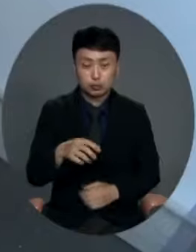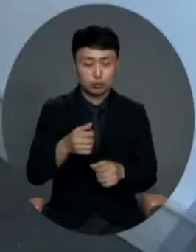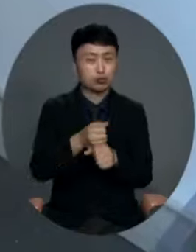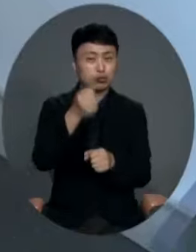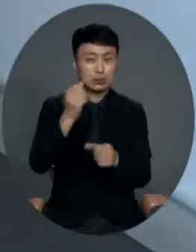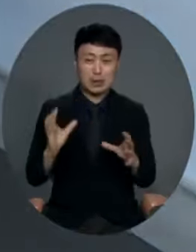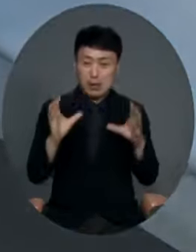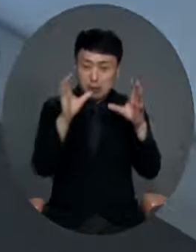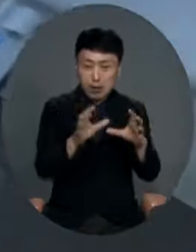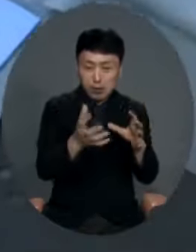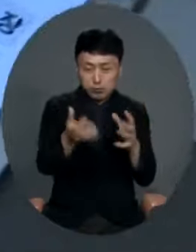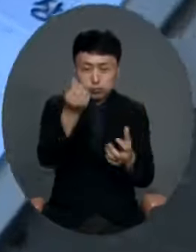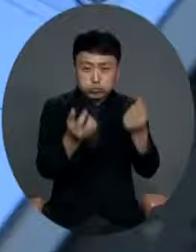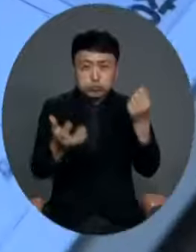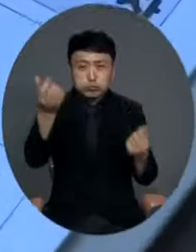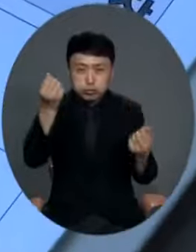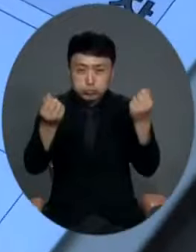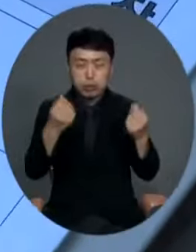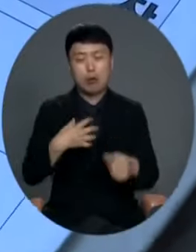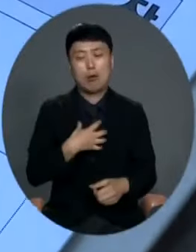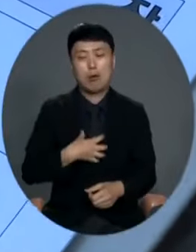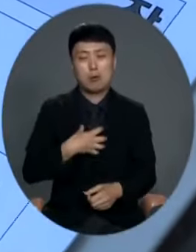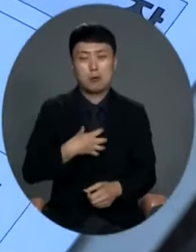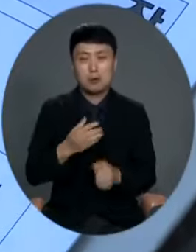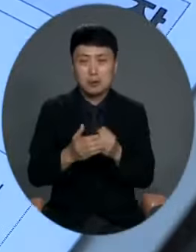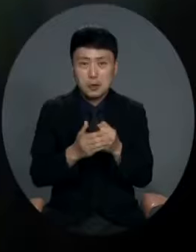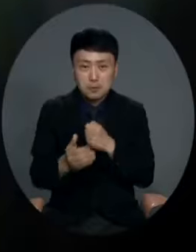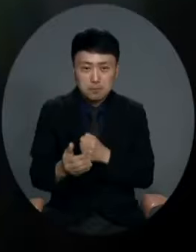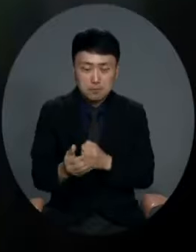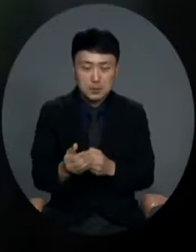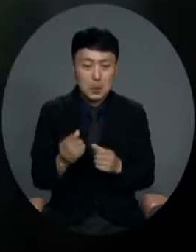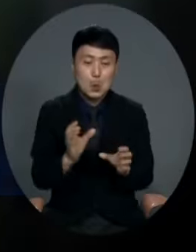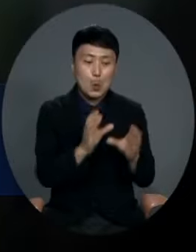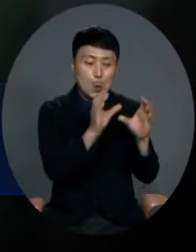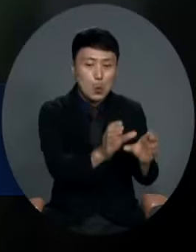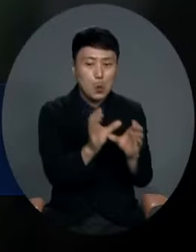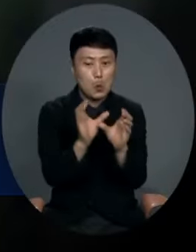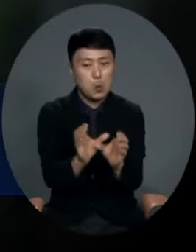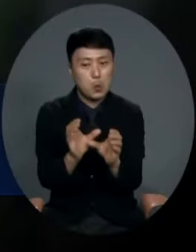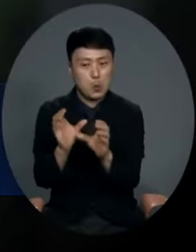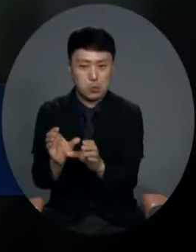다 사라질까 조금씩 채워둔다고 말합니다.